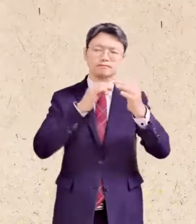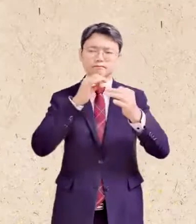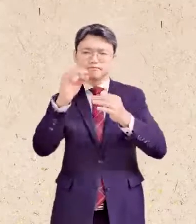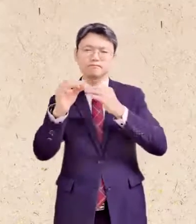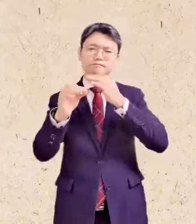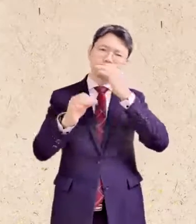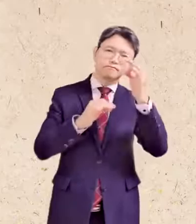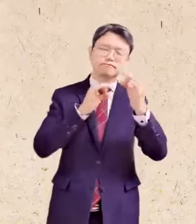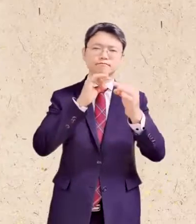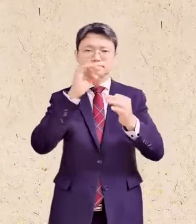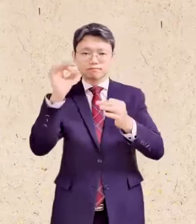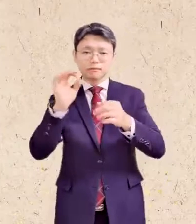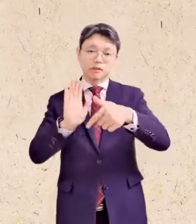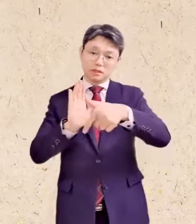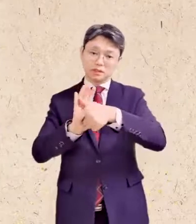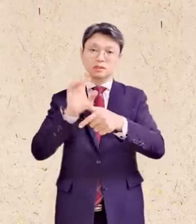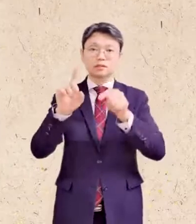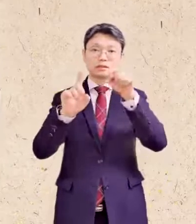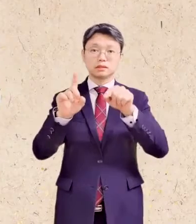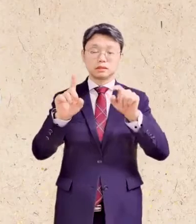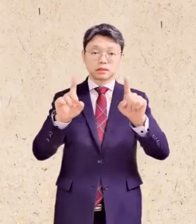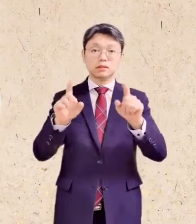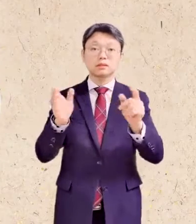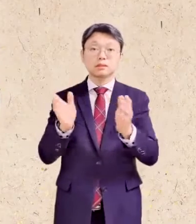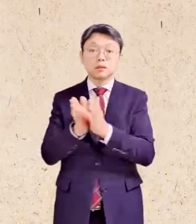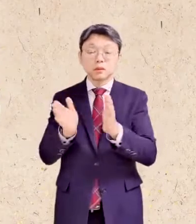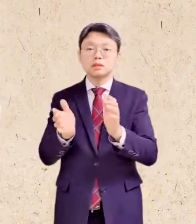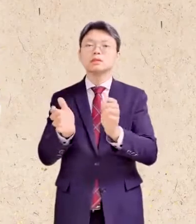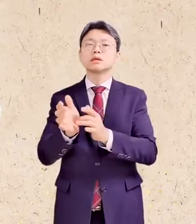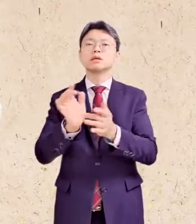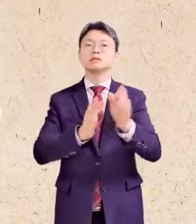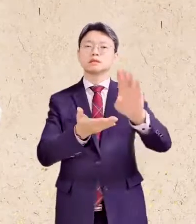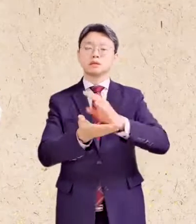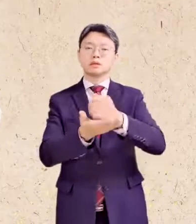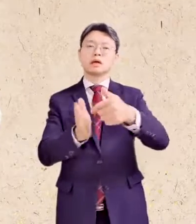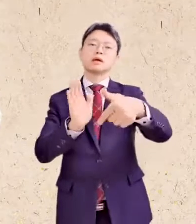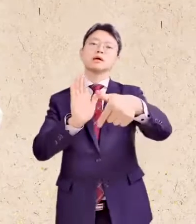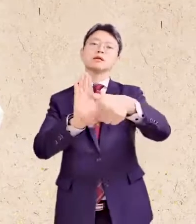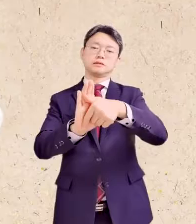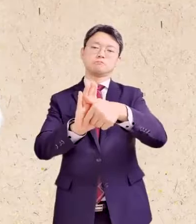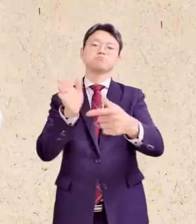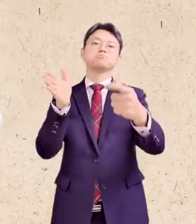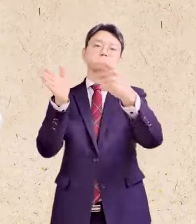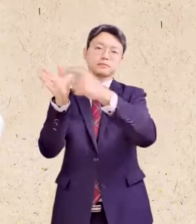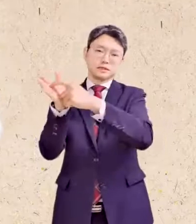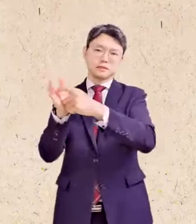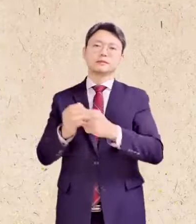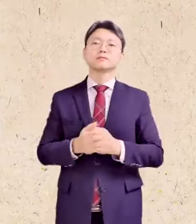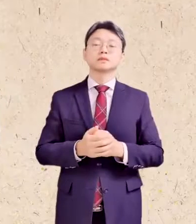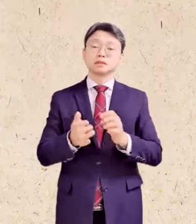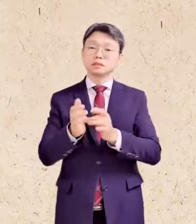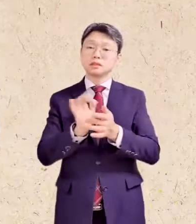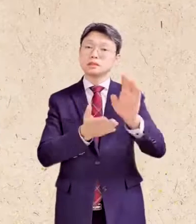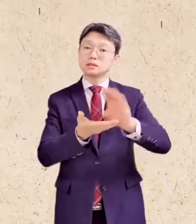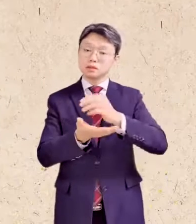소리로 읽혀진 것이죠. 요한계시록 1장 1절의 시작은 예수 그리스도의 계시라 이렇게